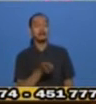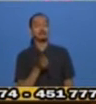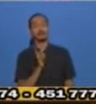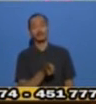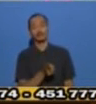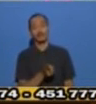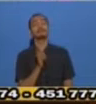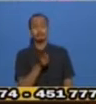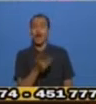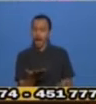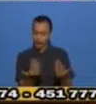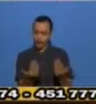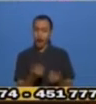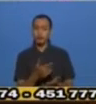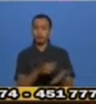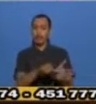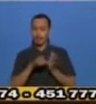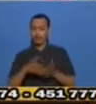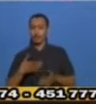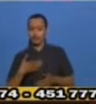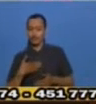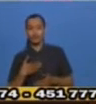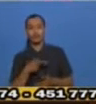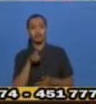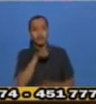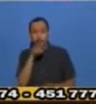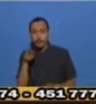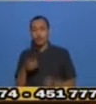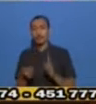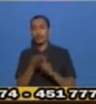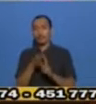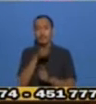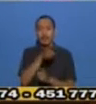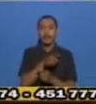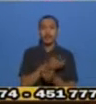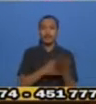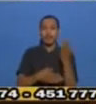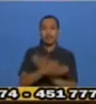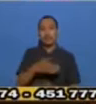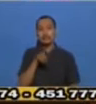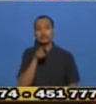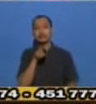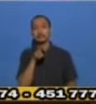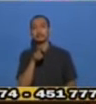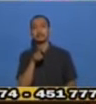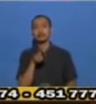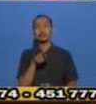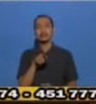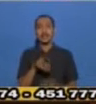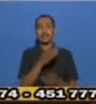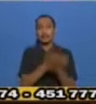tolong kita dibantu pada saudara-saudara kita yang tidak dapat berangkat sendiri. Tidak hanya yang disabilitas, yang sepuh-sepuh itu